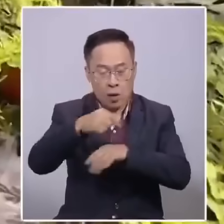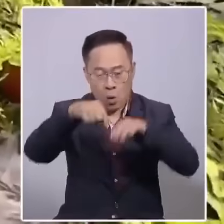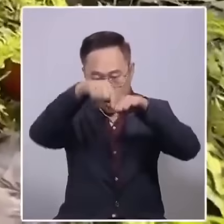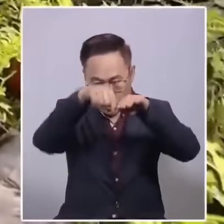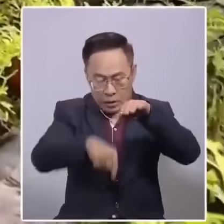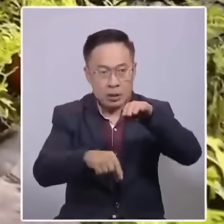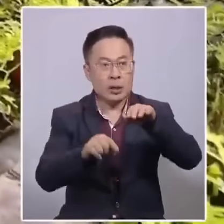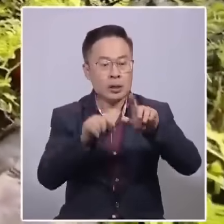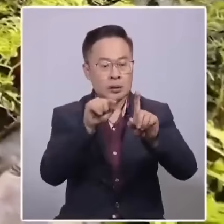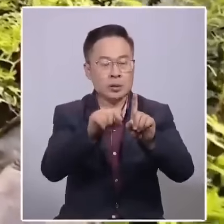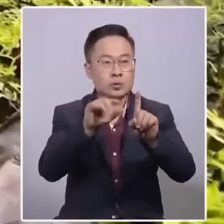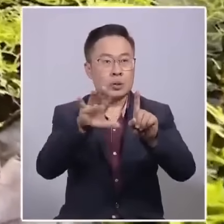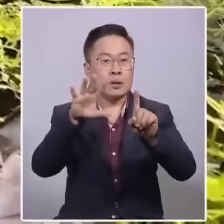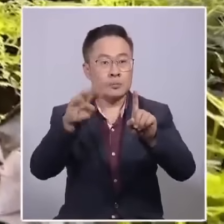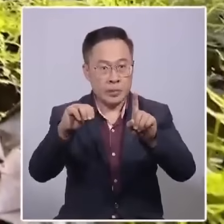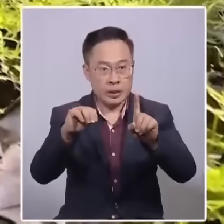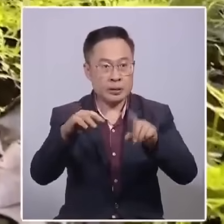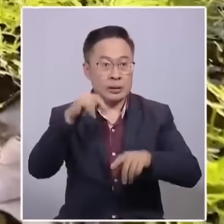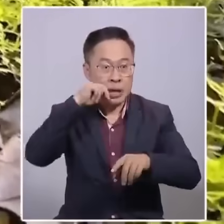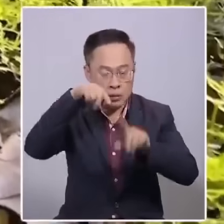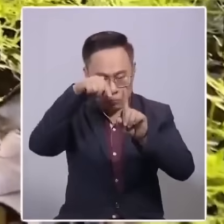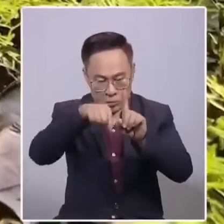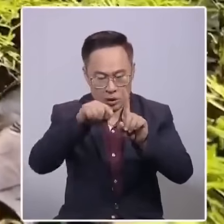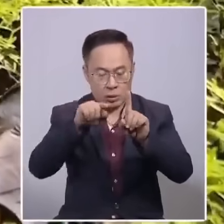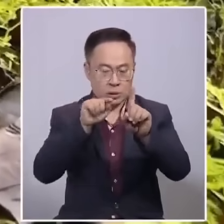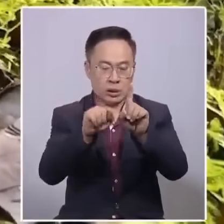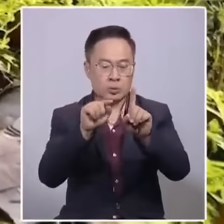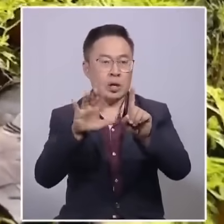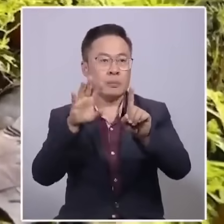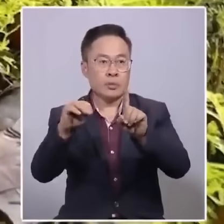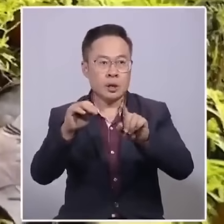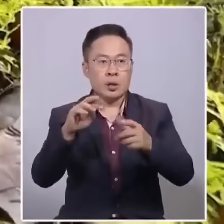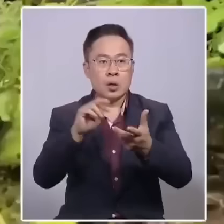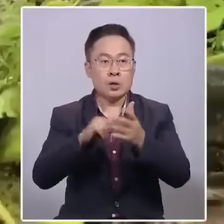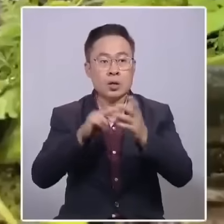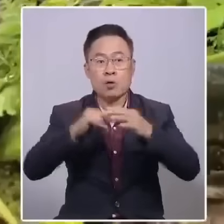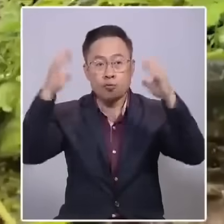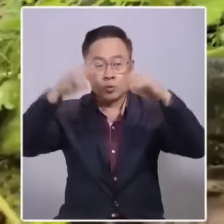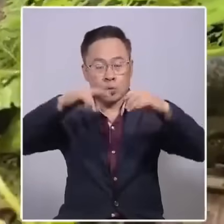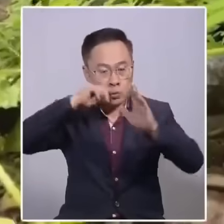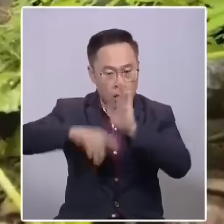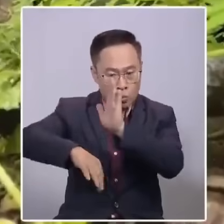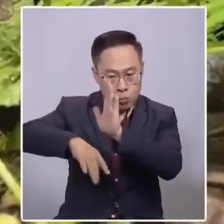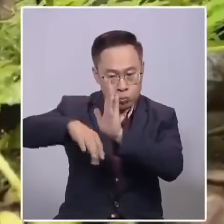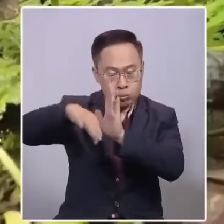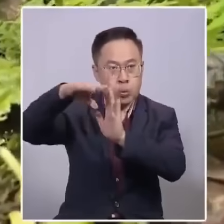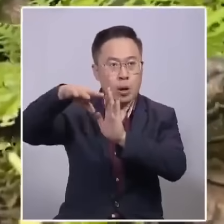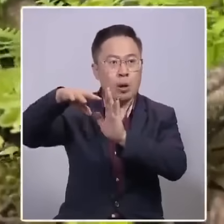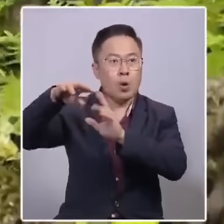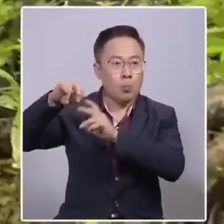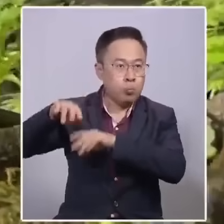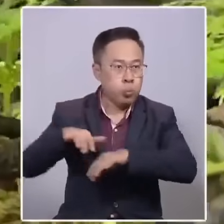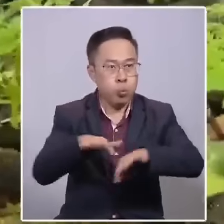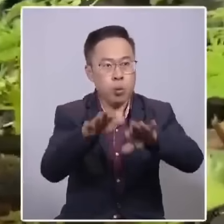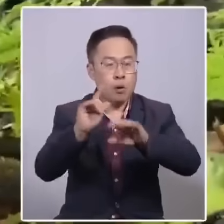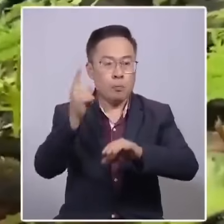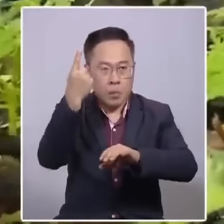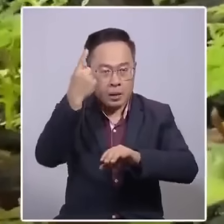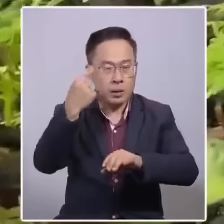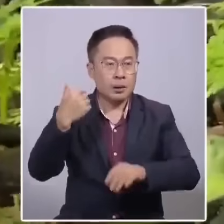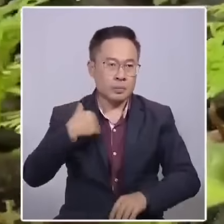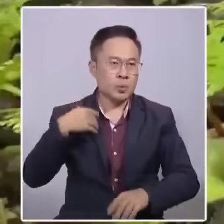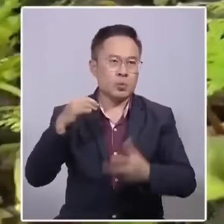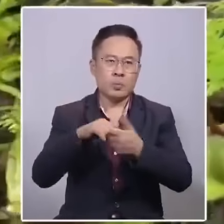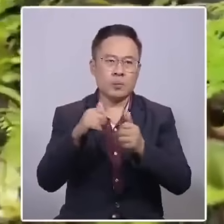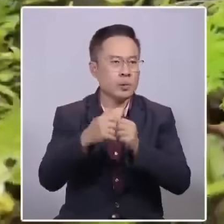เมื่อวานนี้ฟังการรายงานของผู้สื่อข่าวคุณเพลินพิศบอกว่าช่วงเย็นฝนตกลงมาหนักเลยมีน้ำป่าใช่ก็เป็น